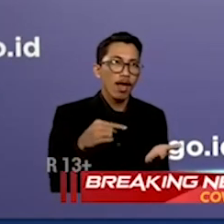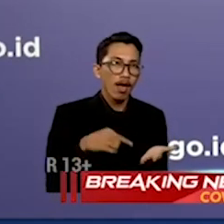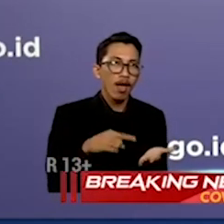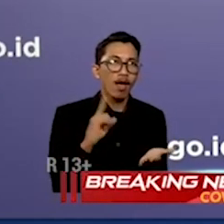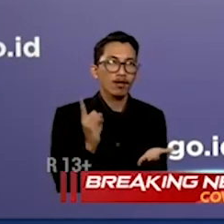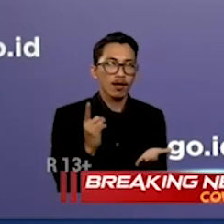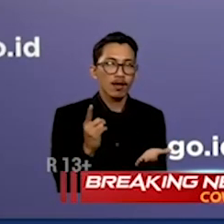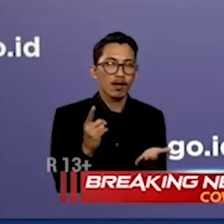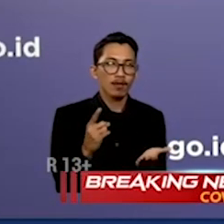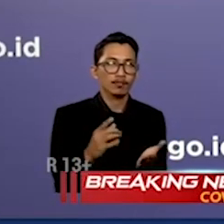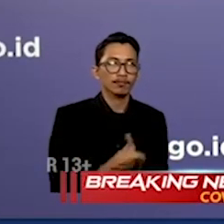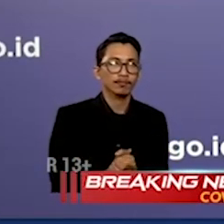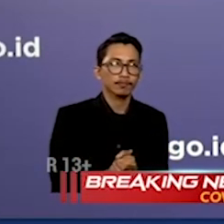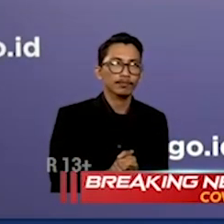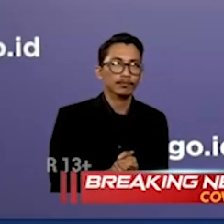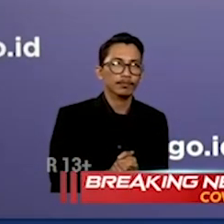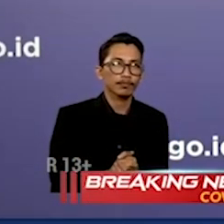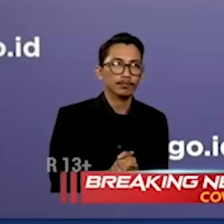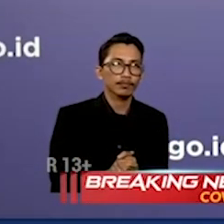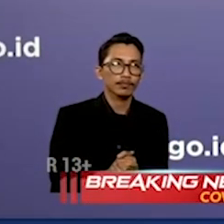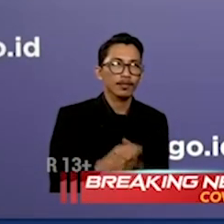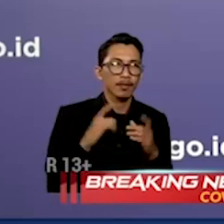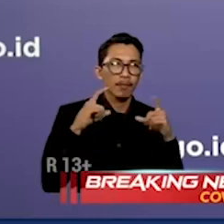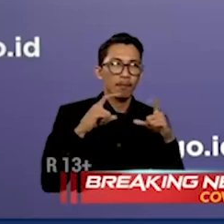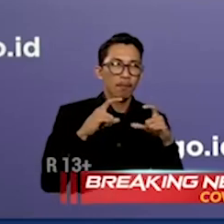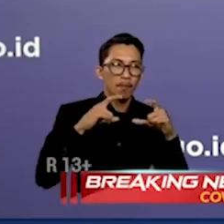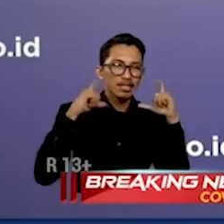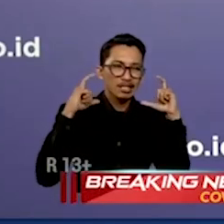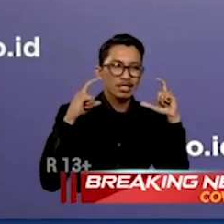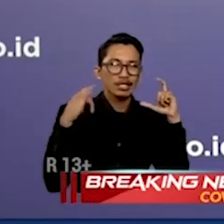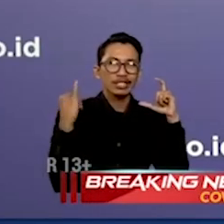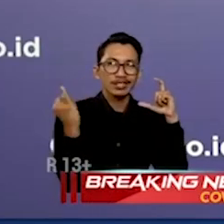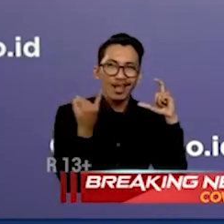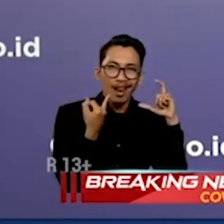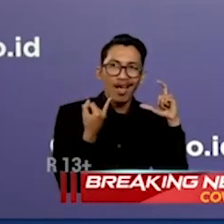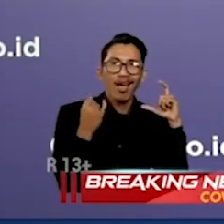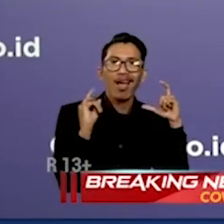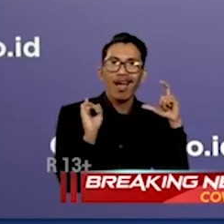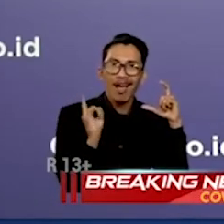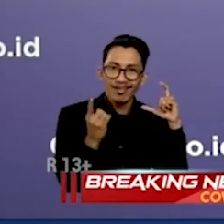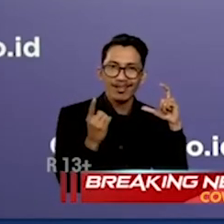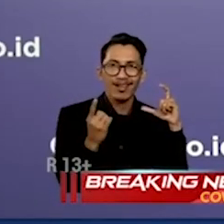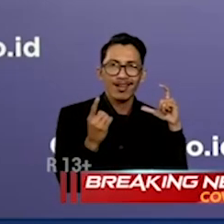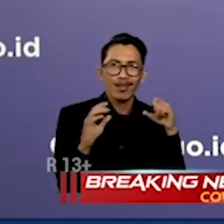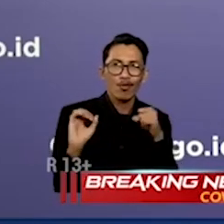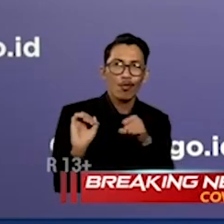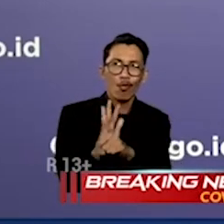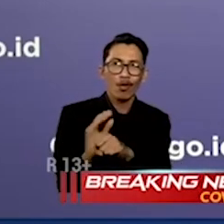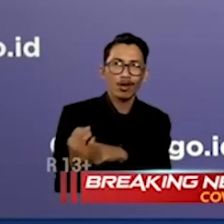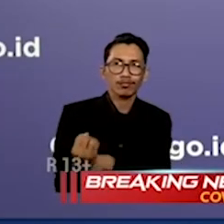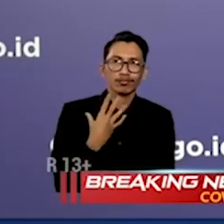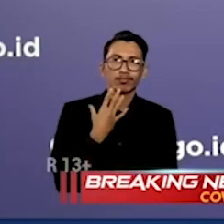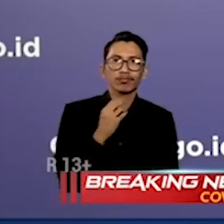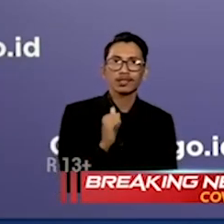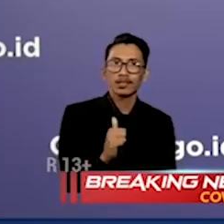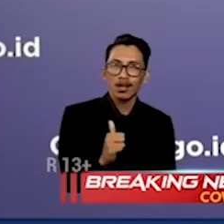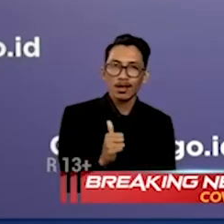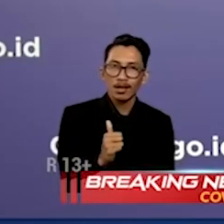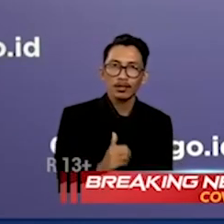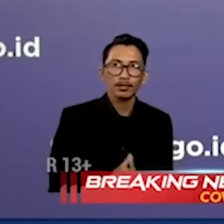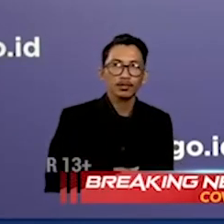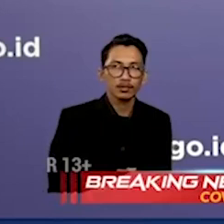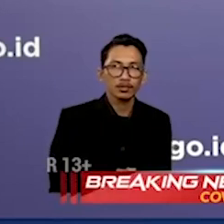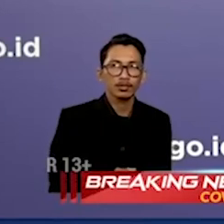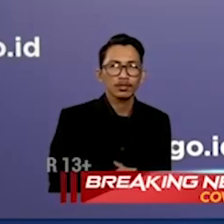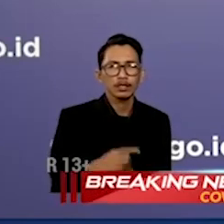penggunaan masker yang tidak benar juga berkontribusi terhadap penularan ini kita masih sering